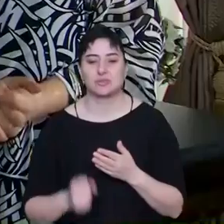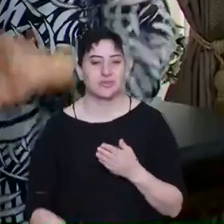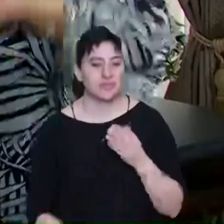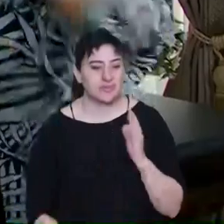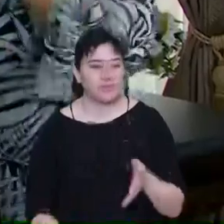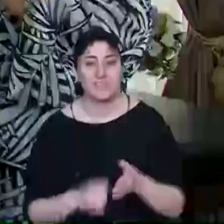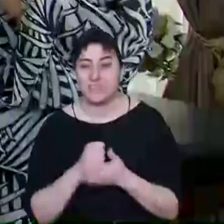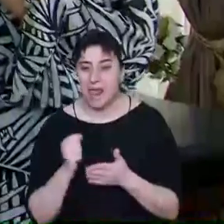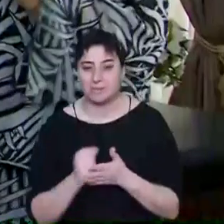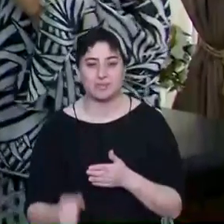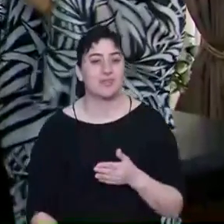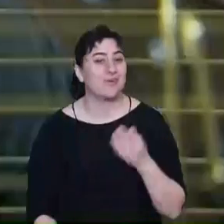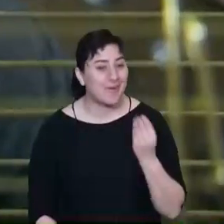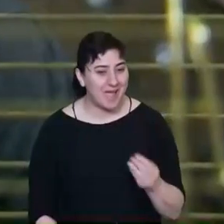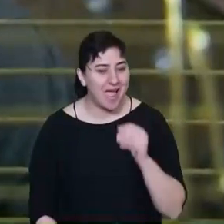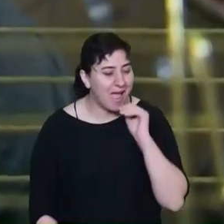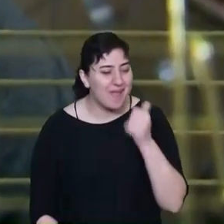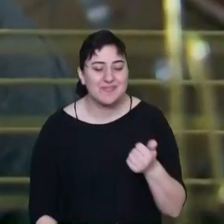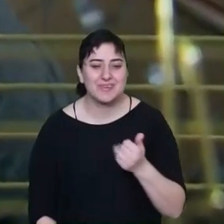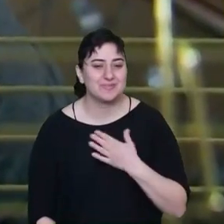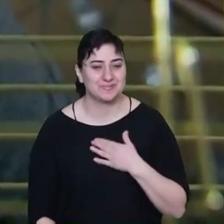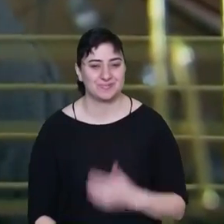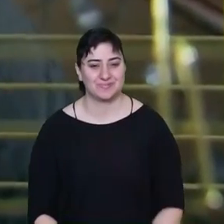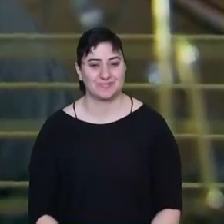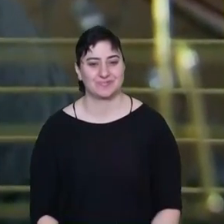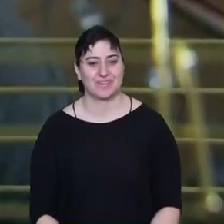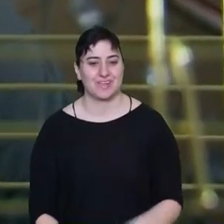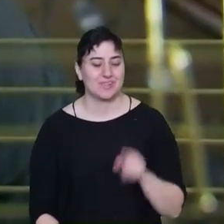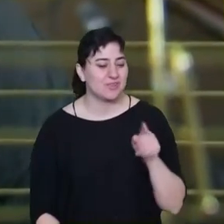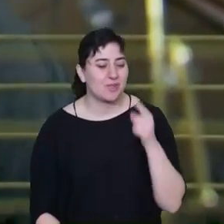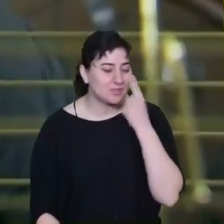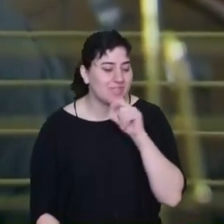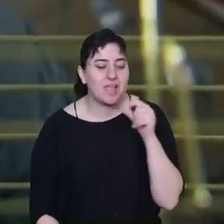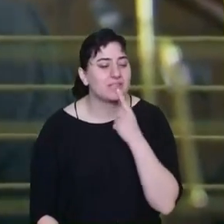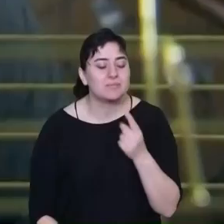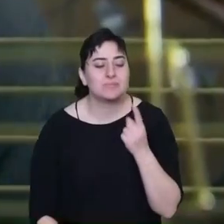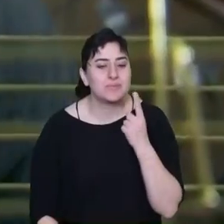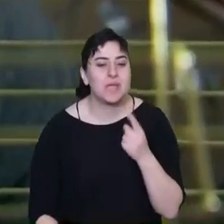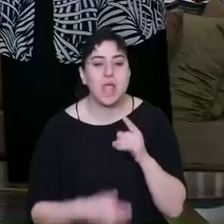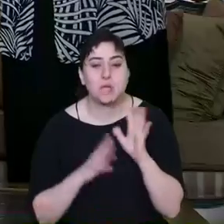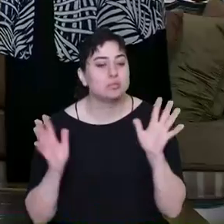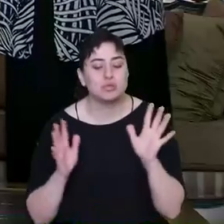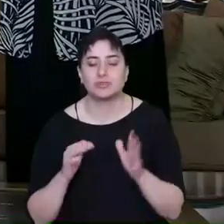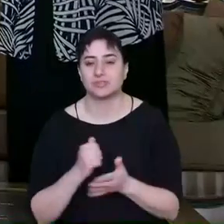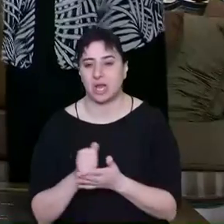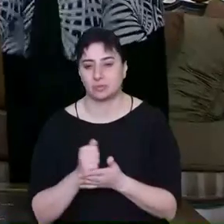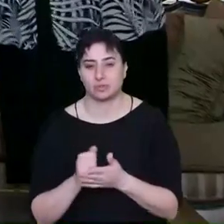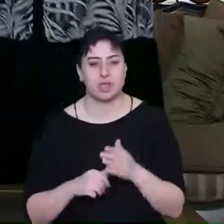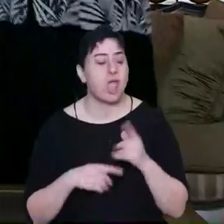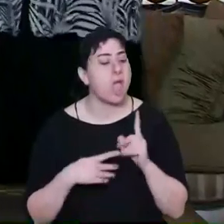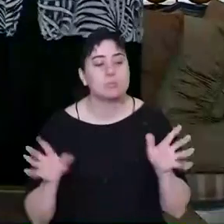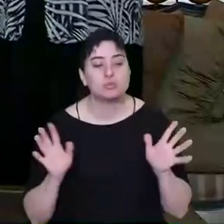Uy! Trabzon! Hey! Aslanım benim ya. Gözünü yani yarım. De bakalım. Embeyo.